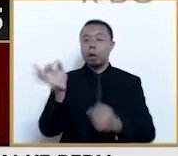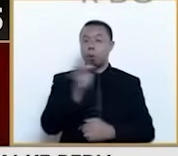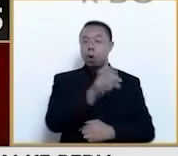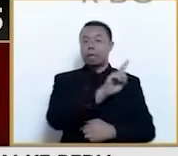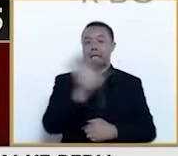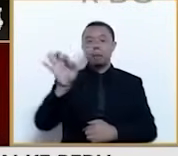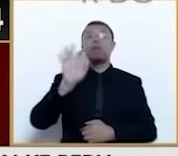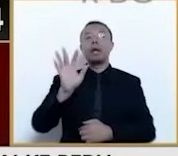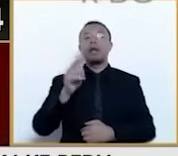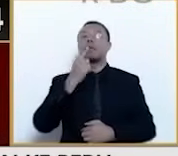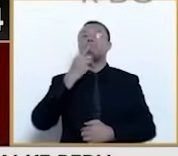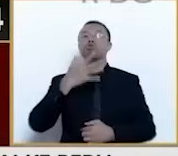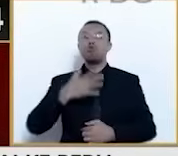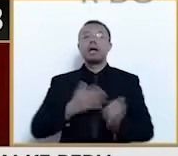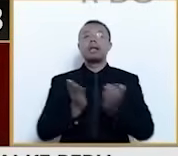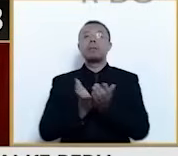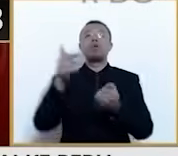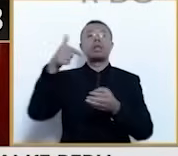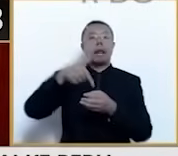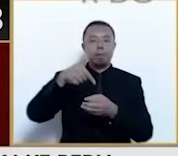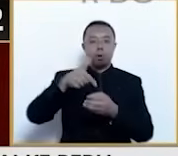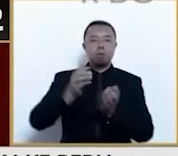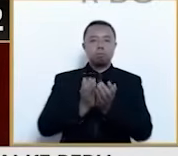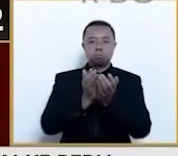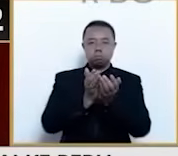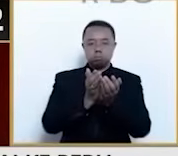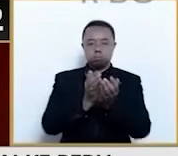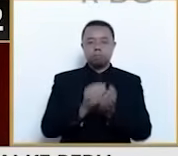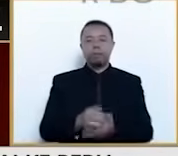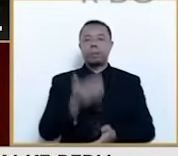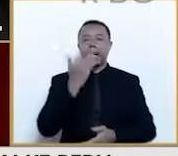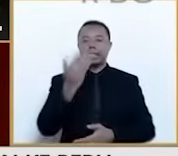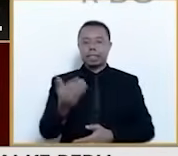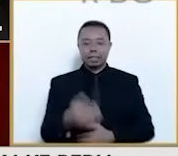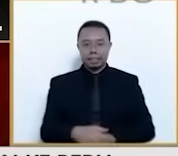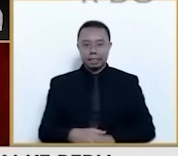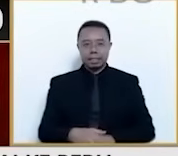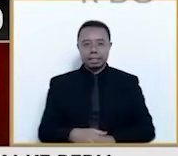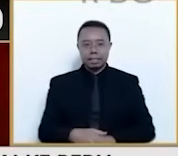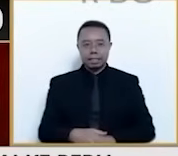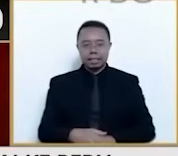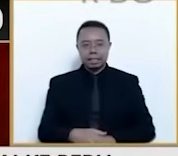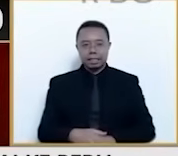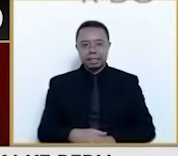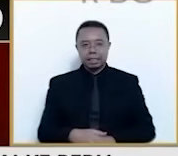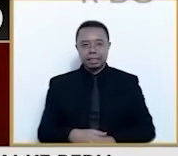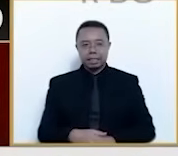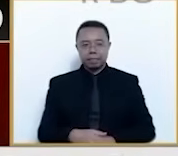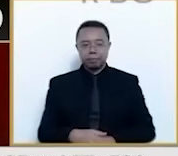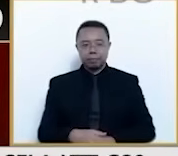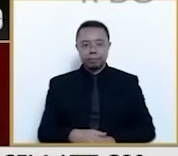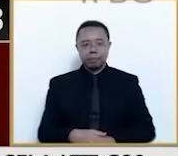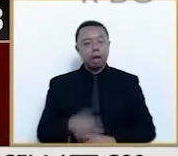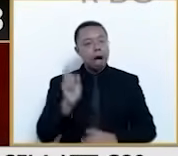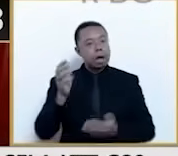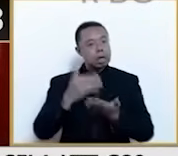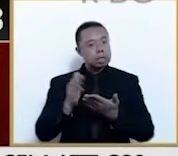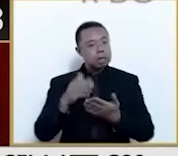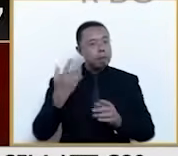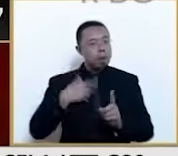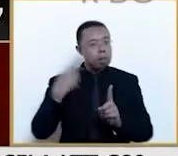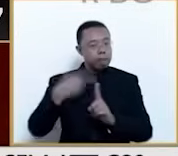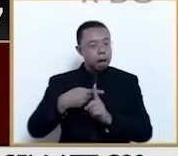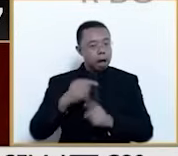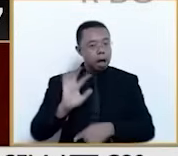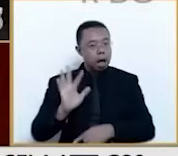Seribu akan memiliki SPBU terapung. Terima kasih. Masih ada waktu, masih tersisa banyak. Ada yang ingin